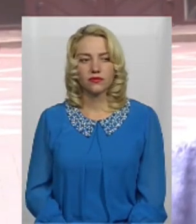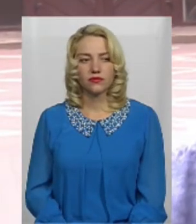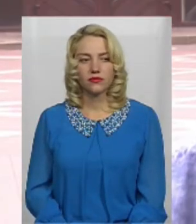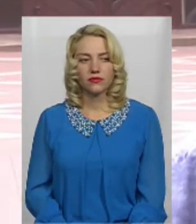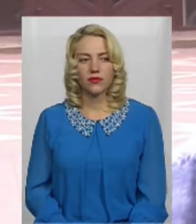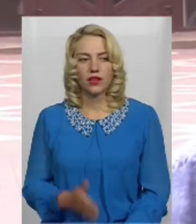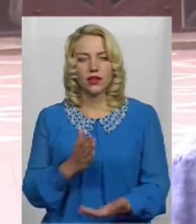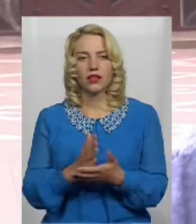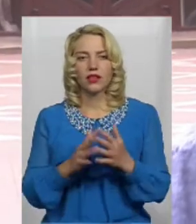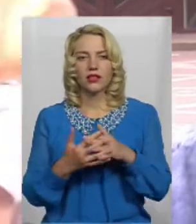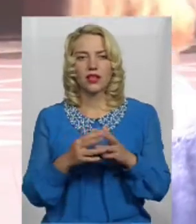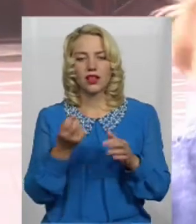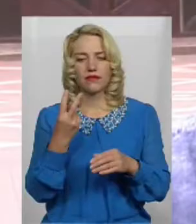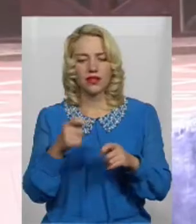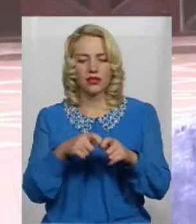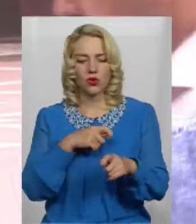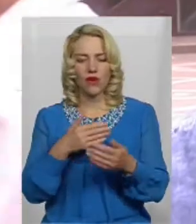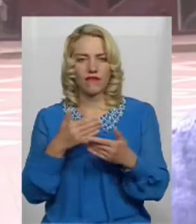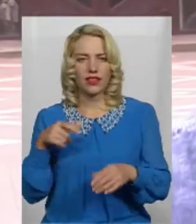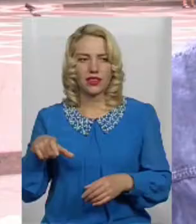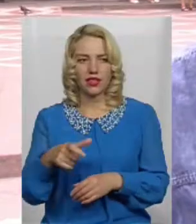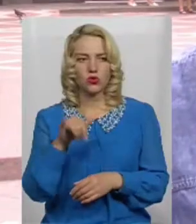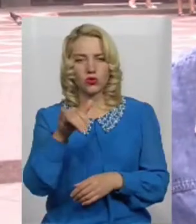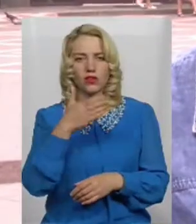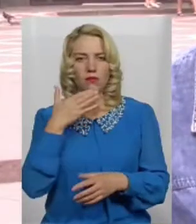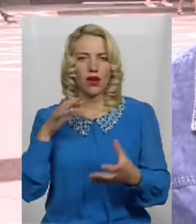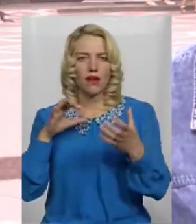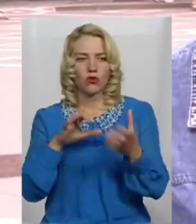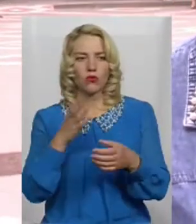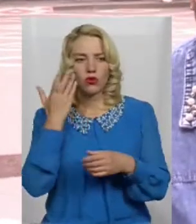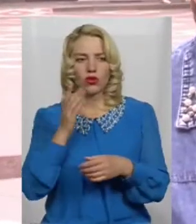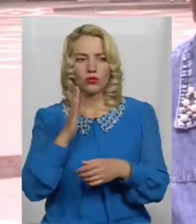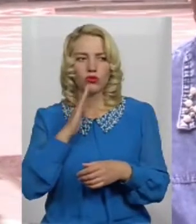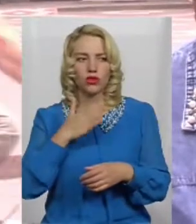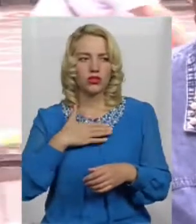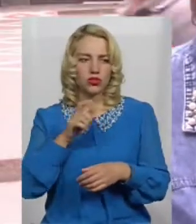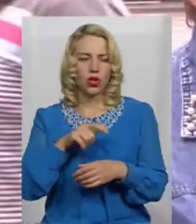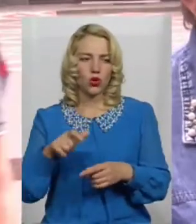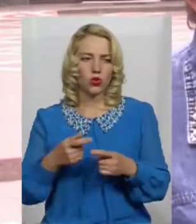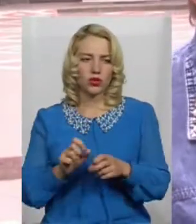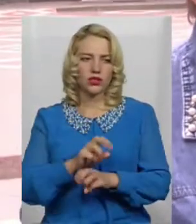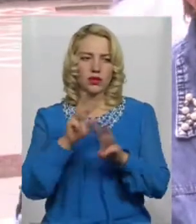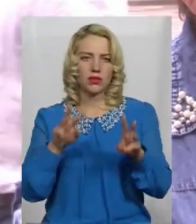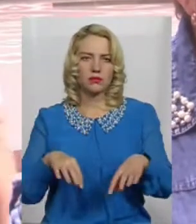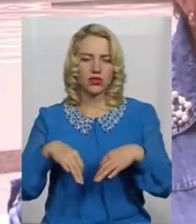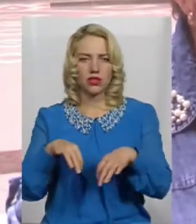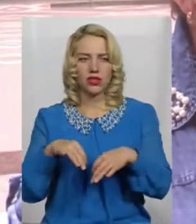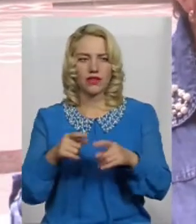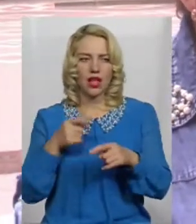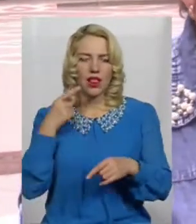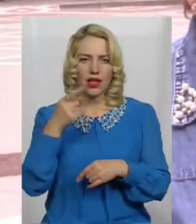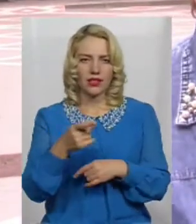Є села 12 кілометрів від траси, і в них немає автобуса. Коли будуть люди наші забезпечені транспортом в далеких